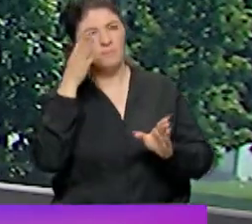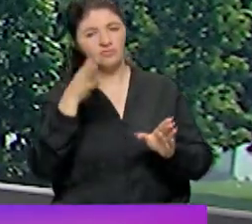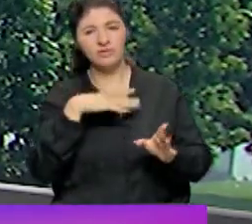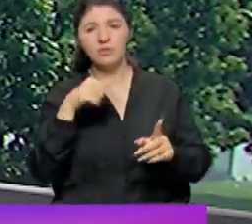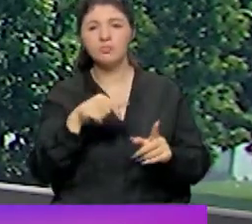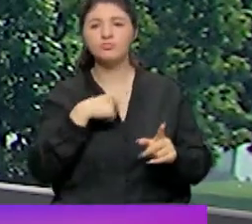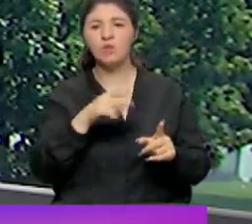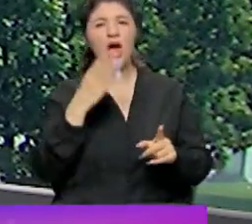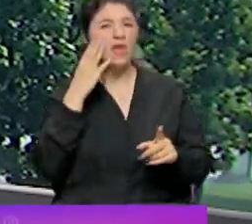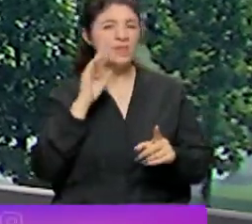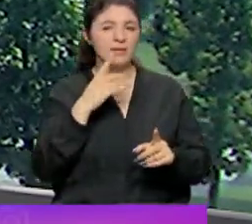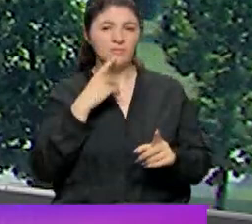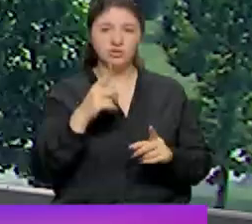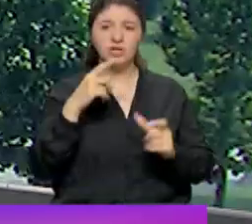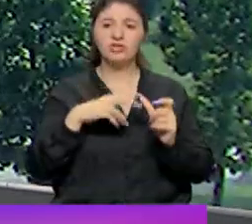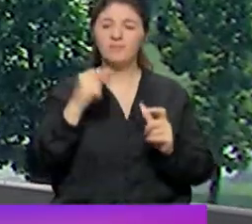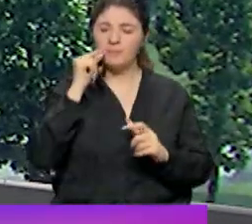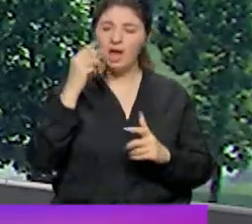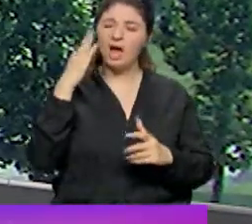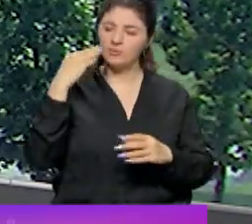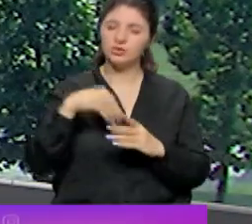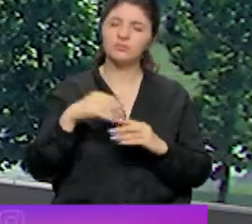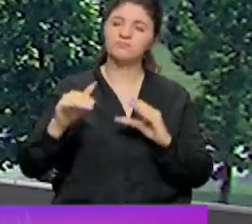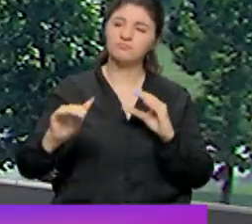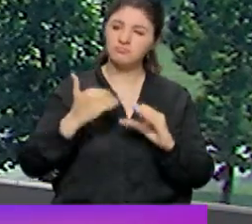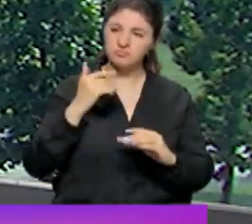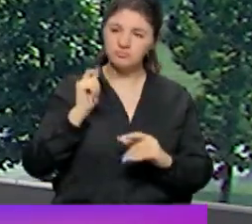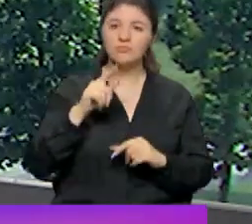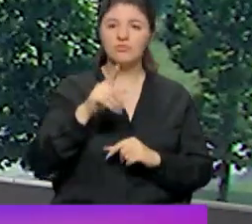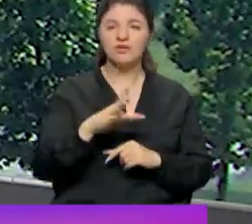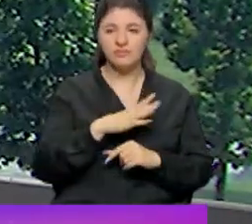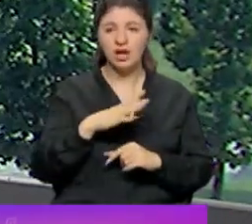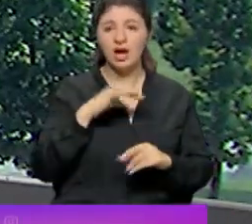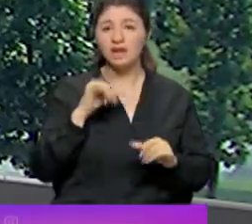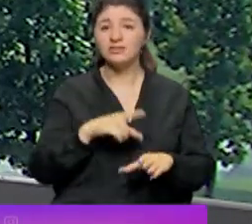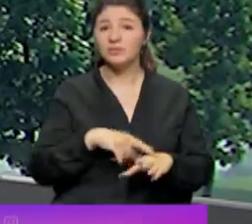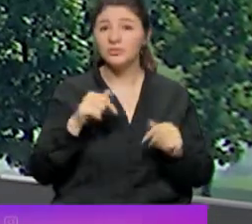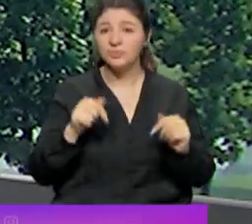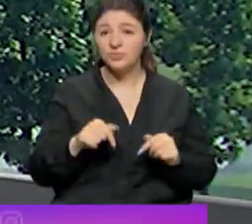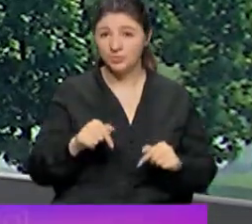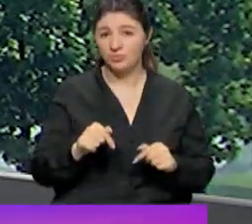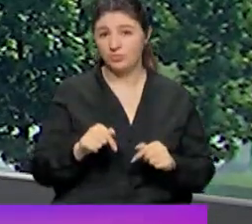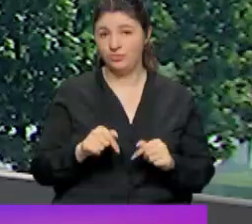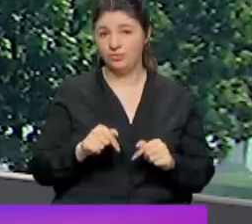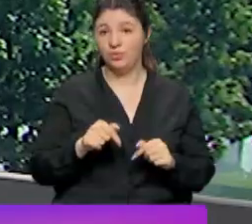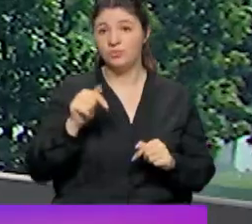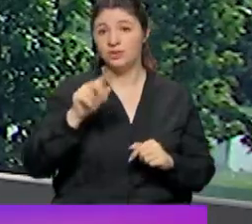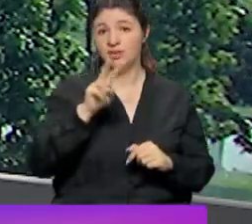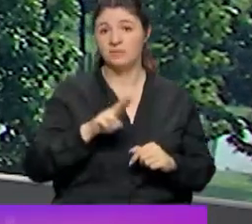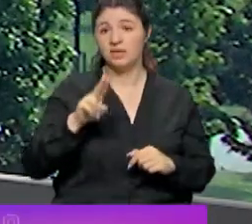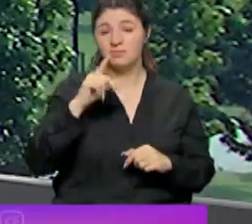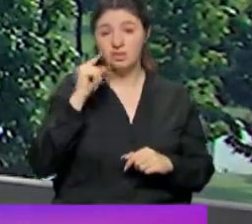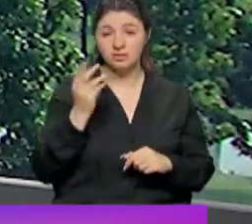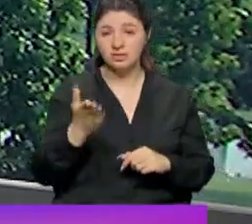burada Ben bunu anlamadım demiştim Şamil Tayyar anlamamız için mesaj göndermiş o var Ama her zaman da bugün bugün